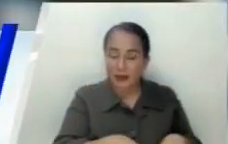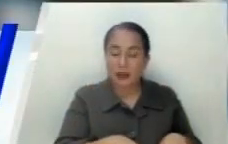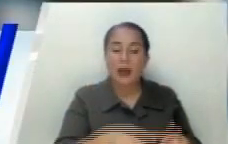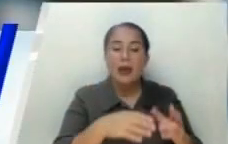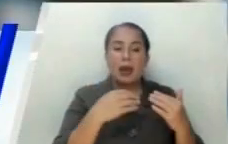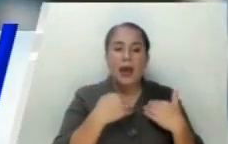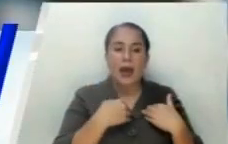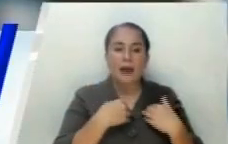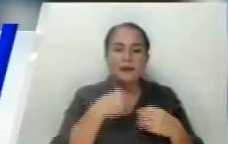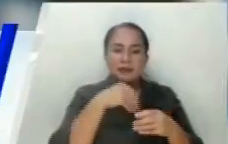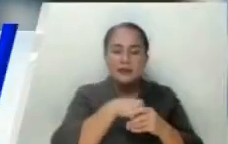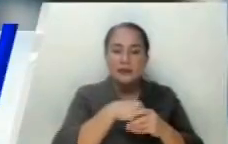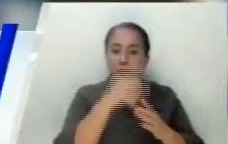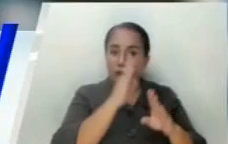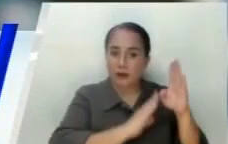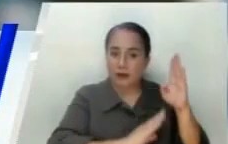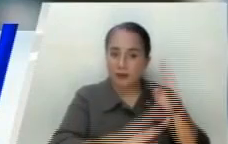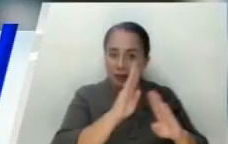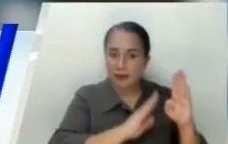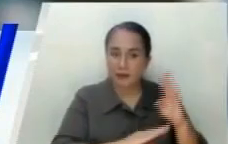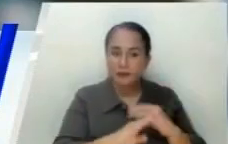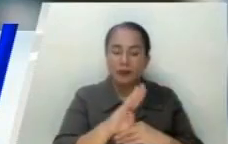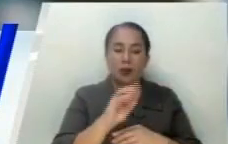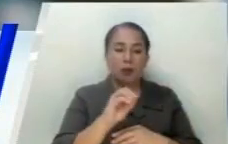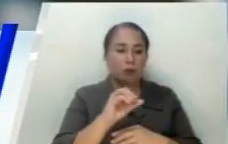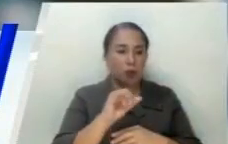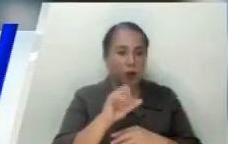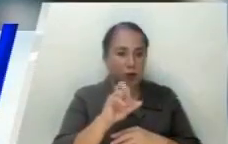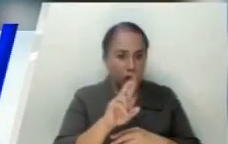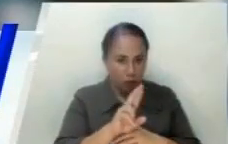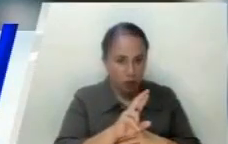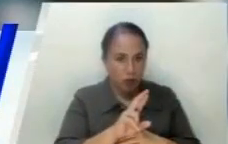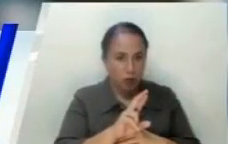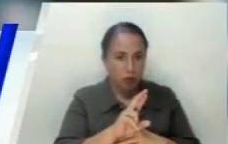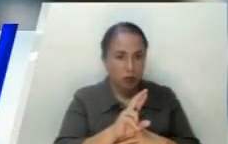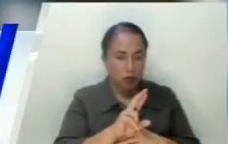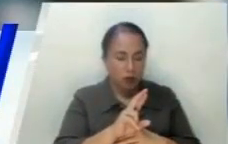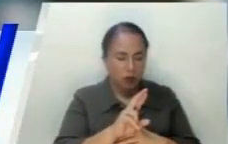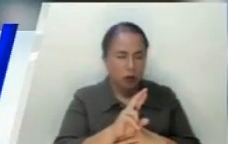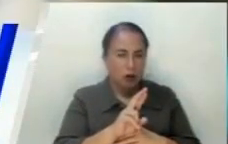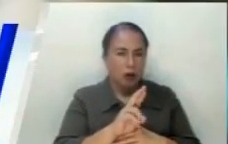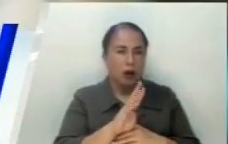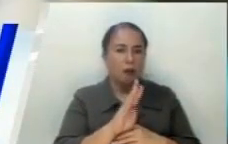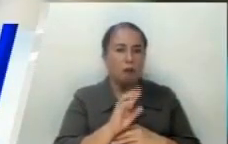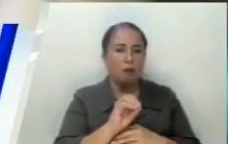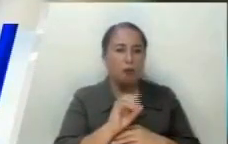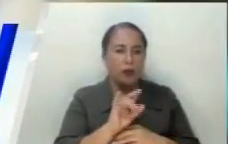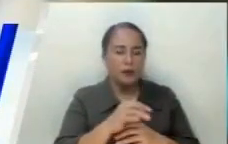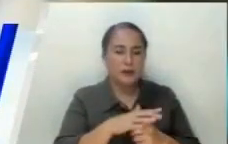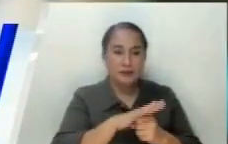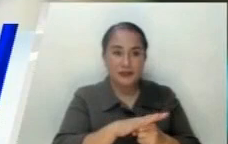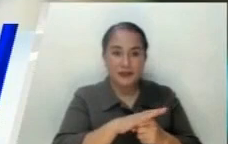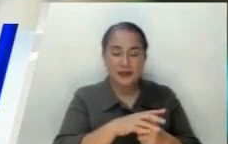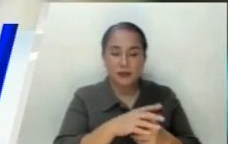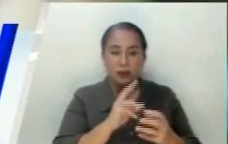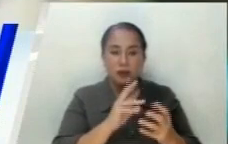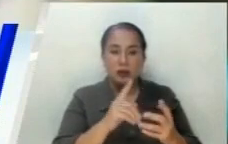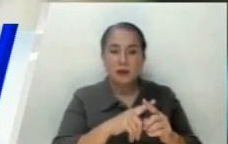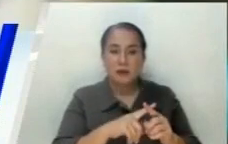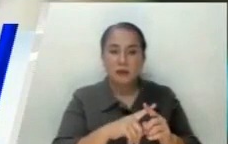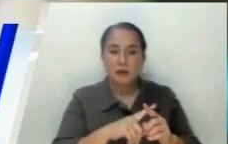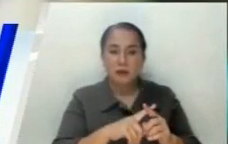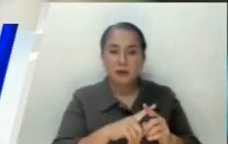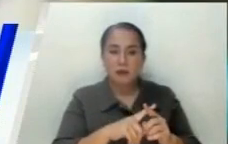problem which is the boiler Ah yung boiler na pressure pump pero nung matumba yung